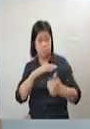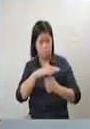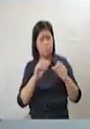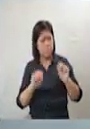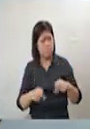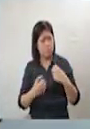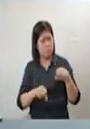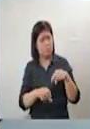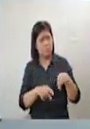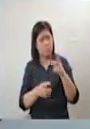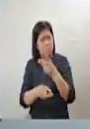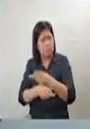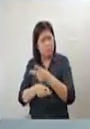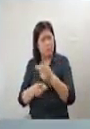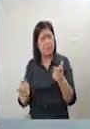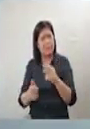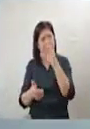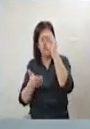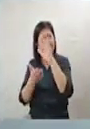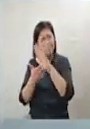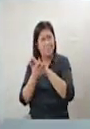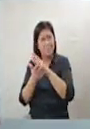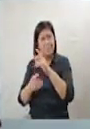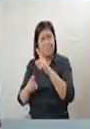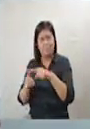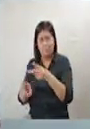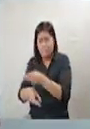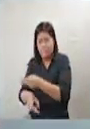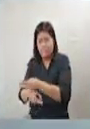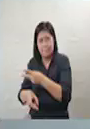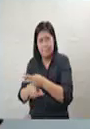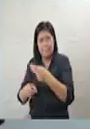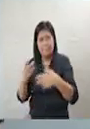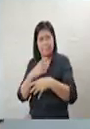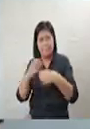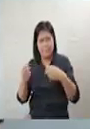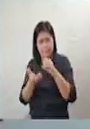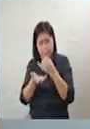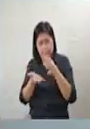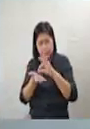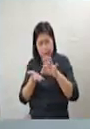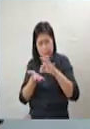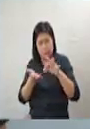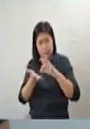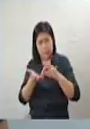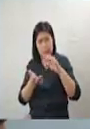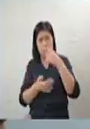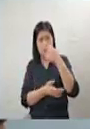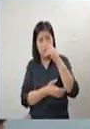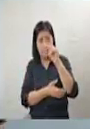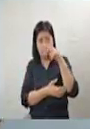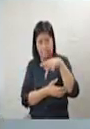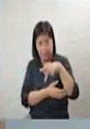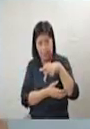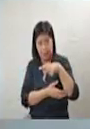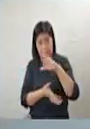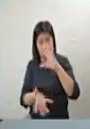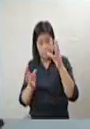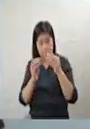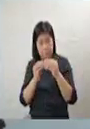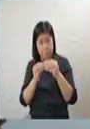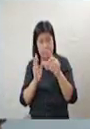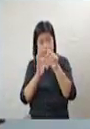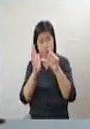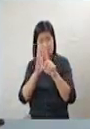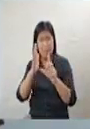generation. Tignan po natin yung mga batas sa maternal at saka paternal leave. At pahalagahan natin yung